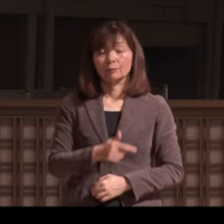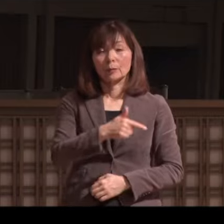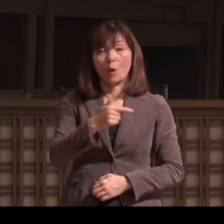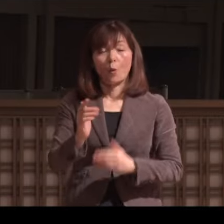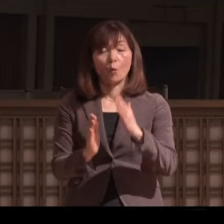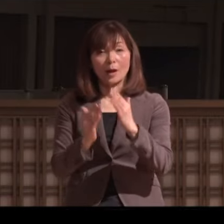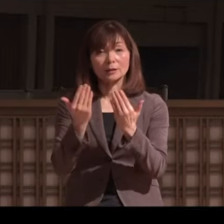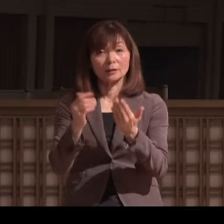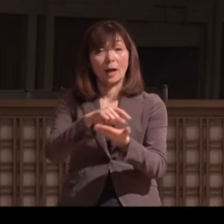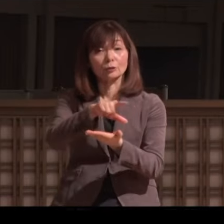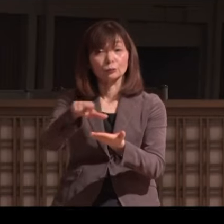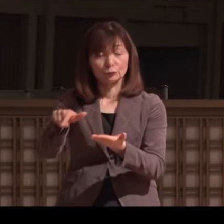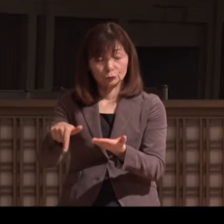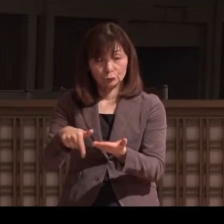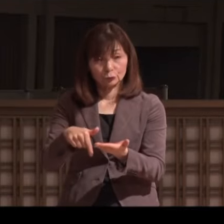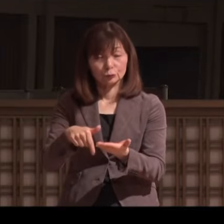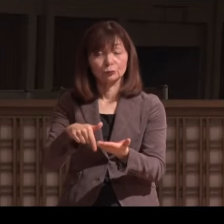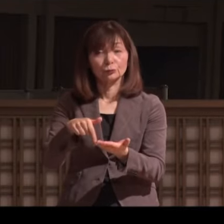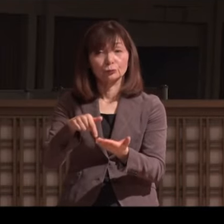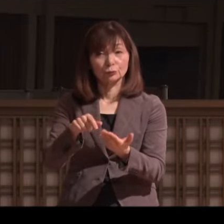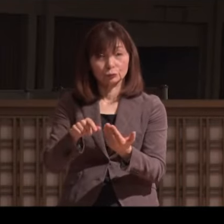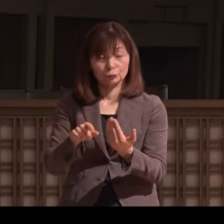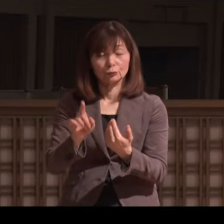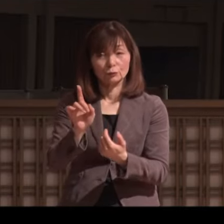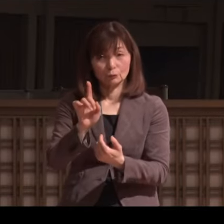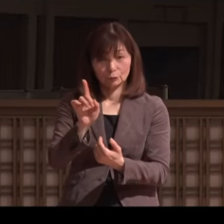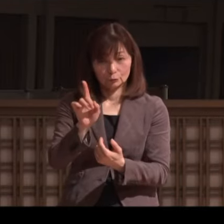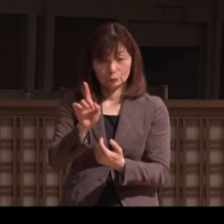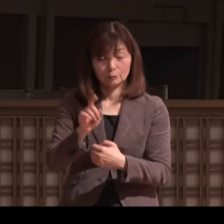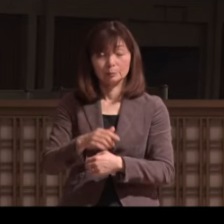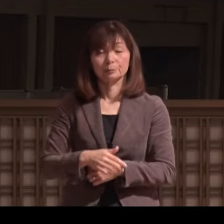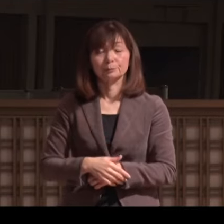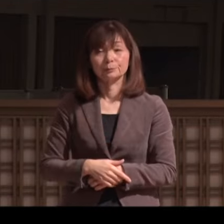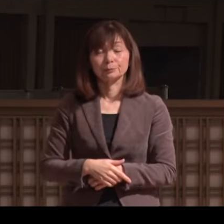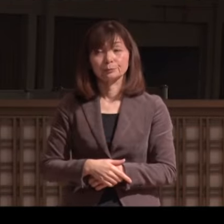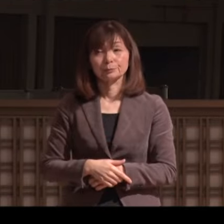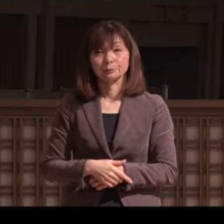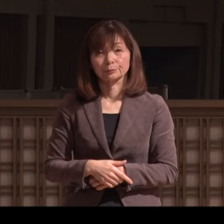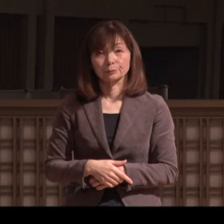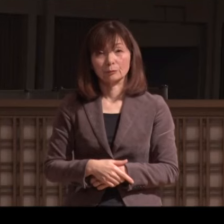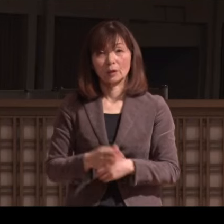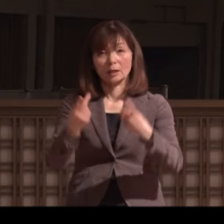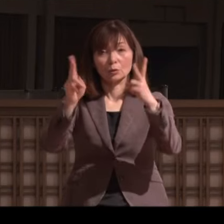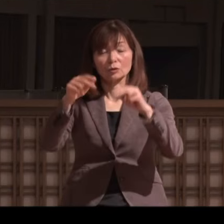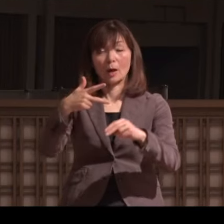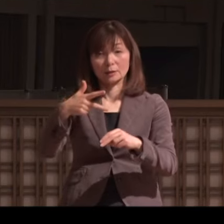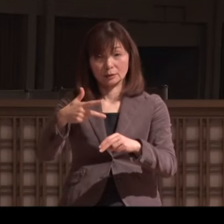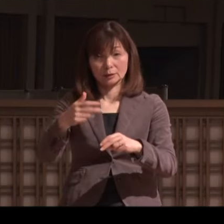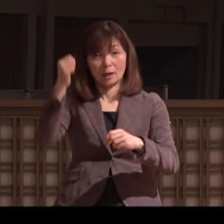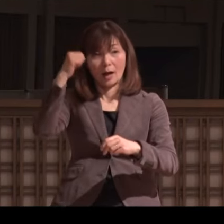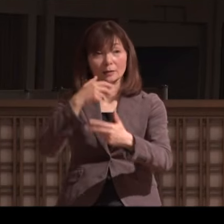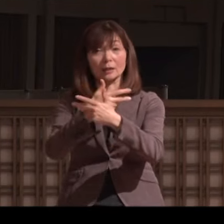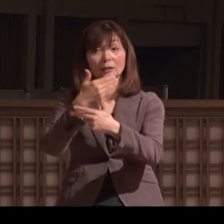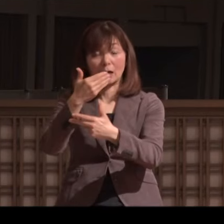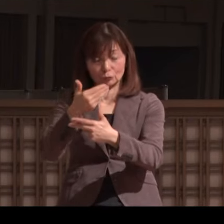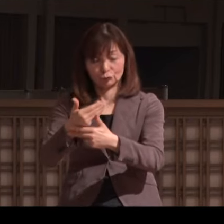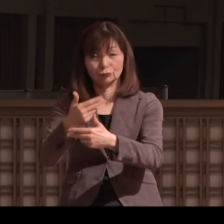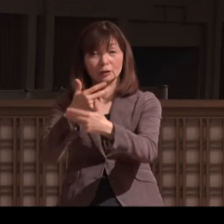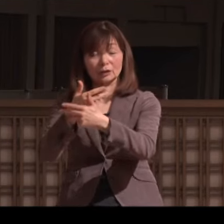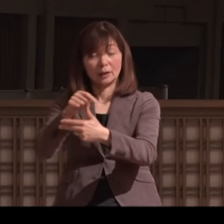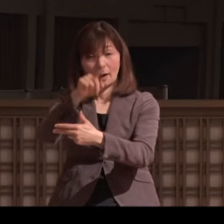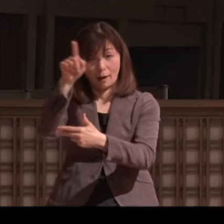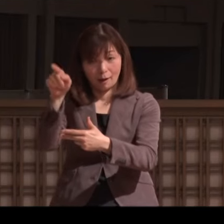大橋学区というのはどんなとこかというのをお話したいと思いますえ広島市の朝北区1番北側